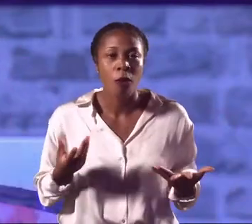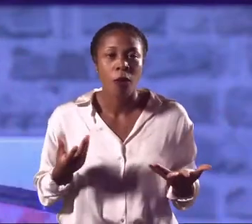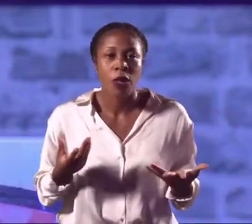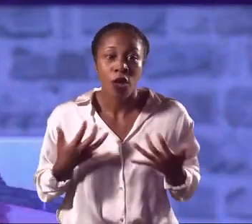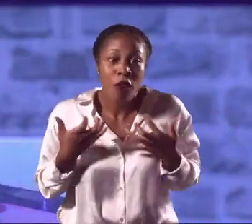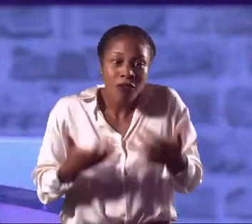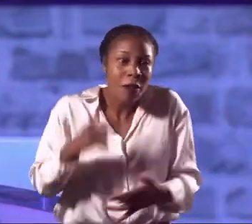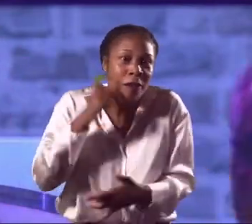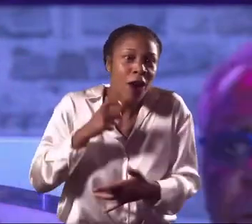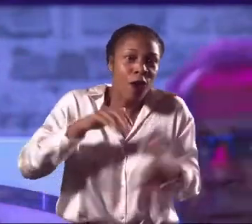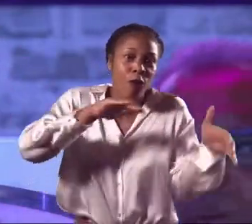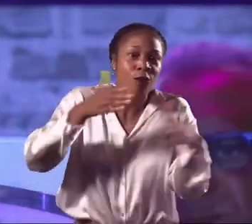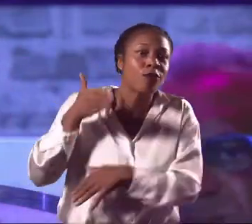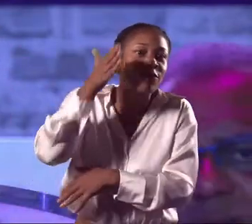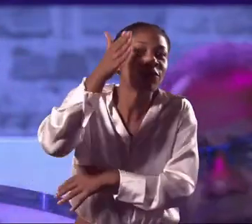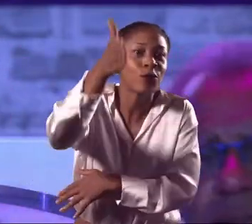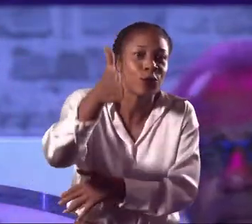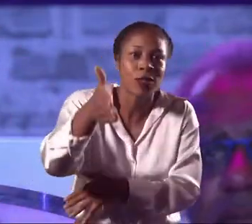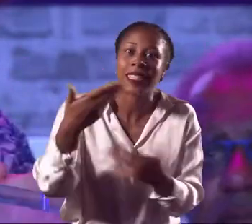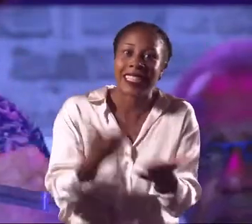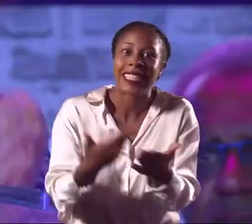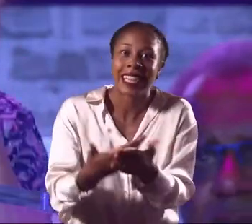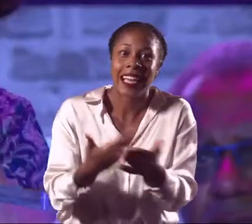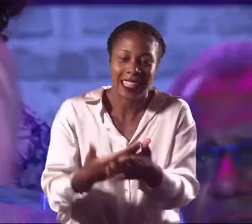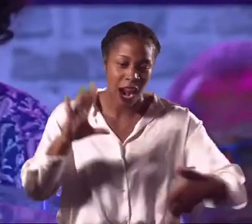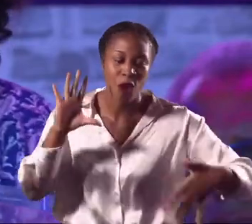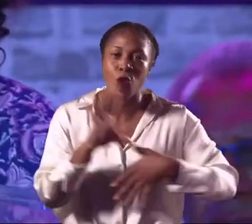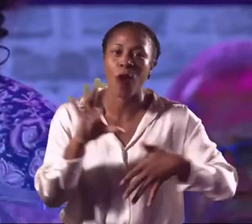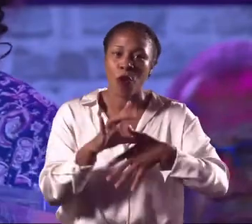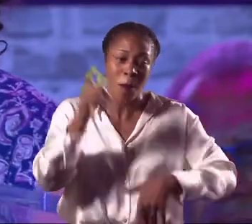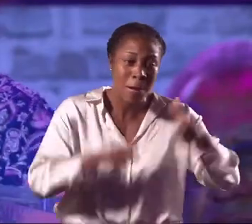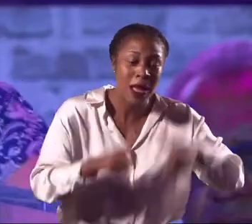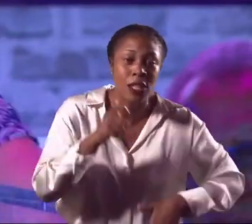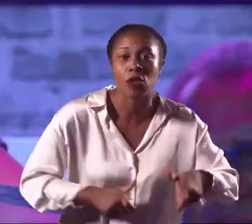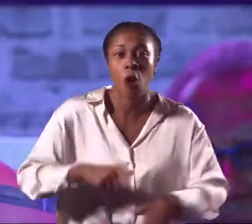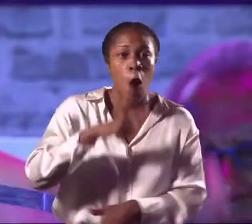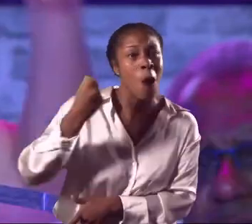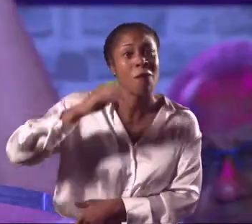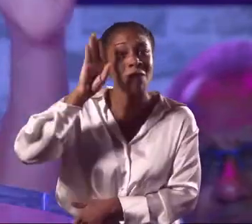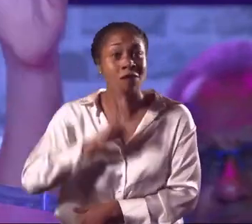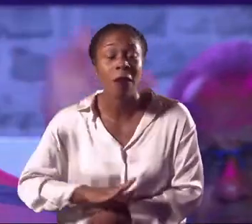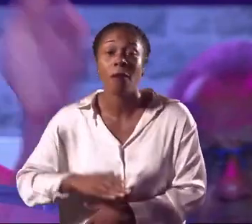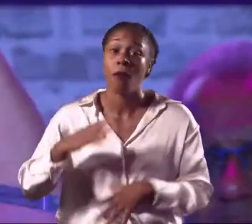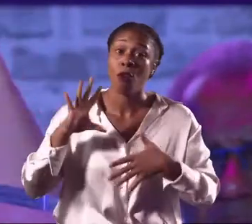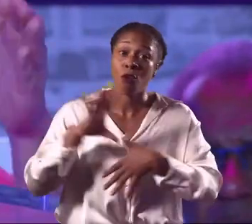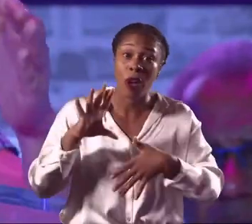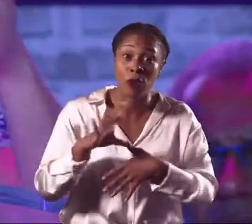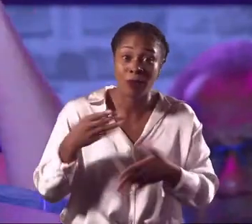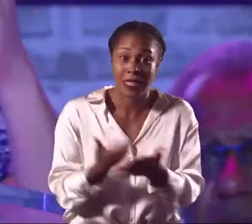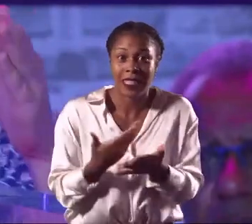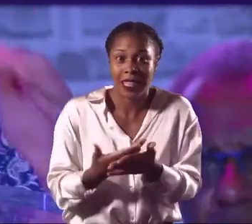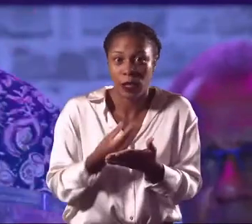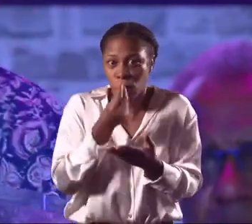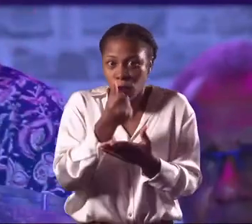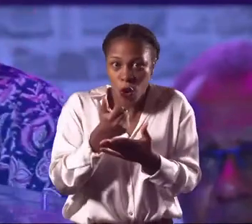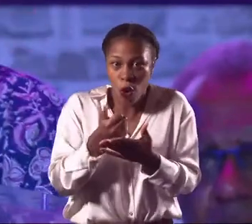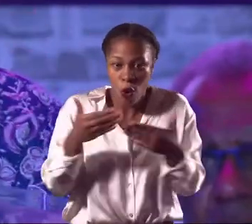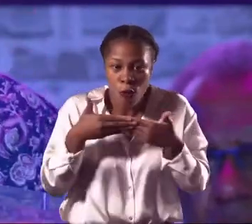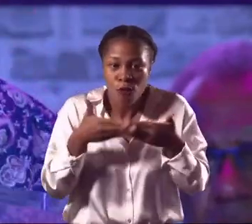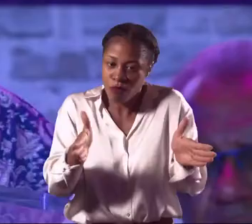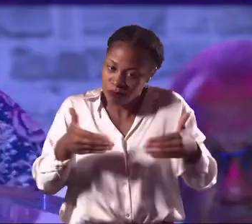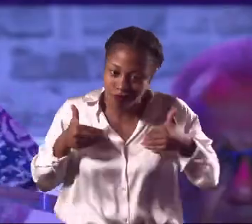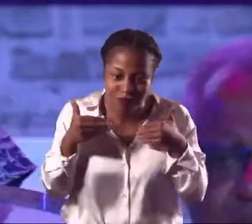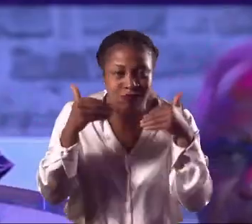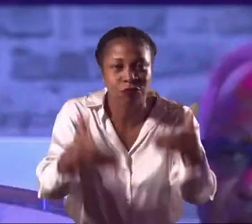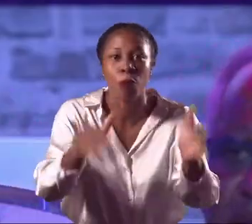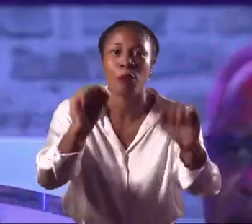que l'après-Macron, finalement, ce soit la Guadeloupe, les Guadeloupéens et les Guadeloupéennes qui nous l'ouvrent. Et c'est ce que je nous souhaite à toutes et à tous pour